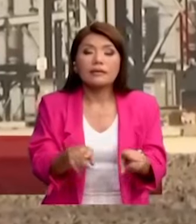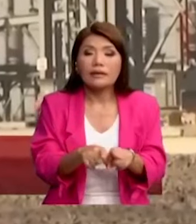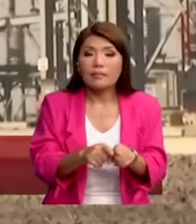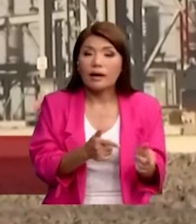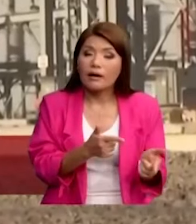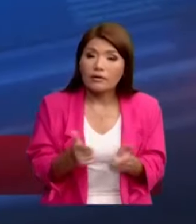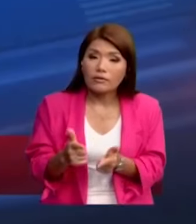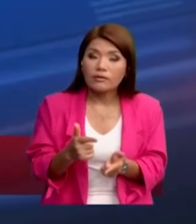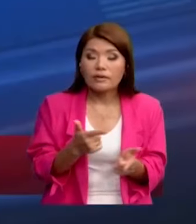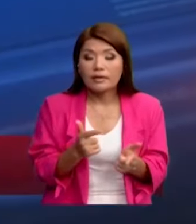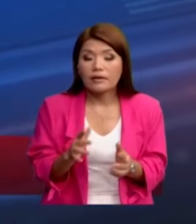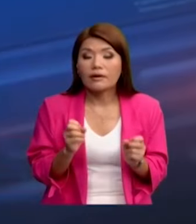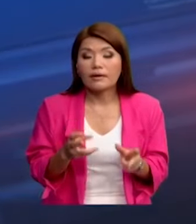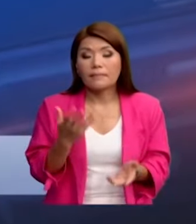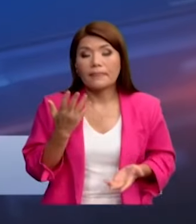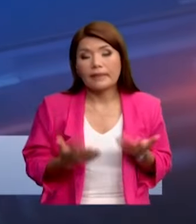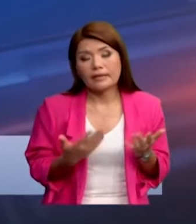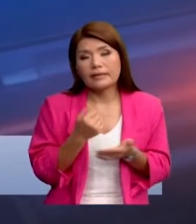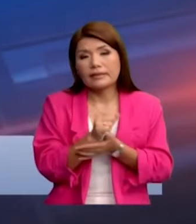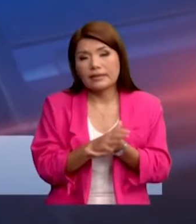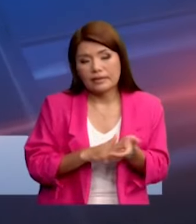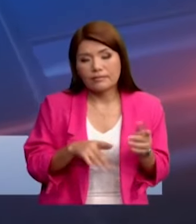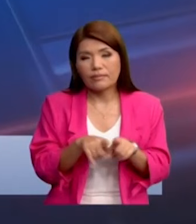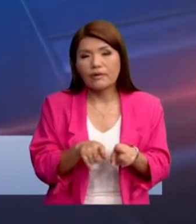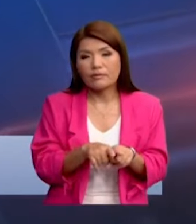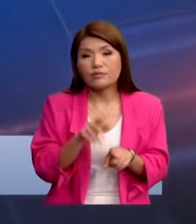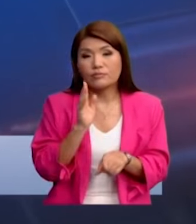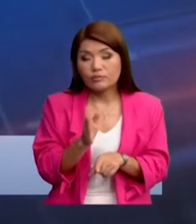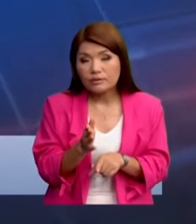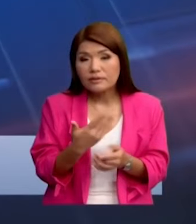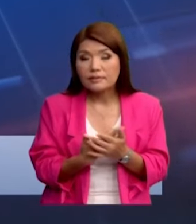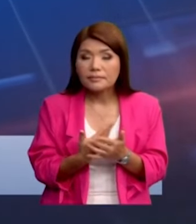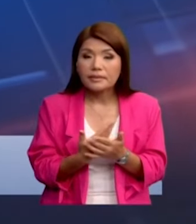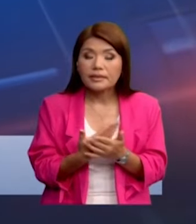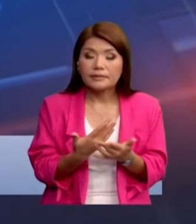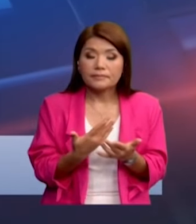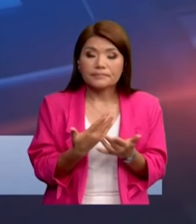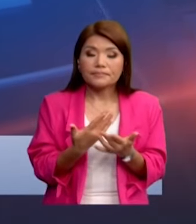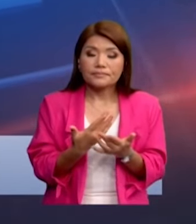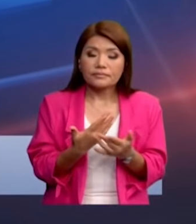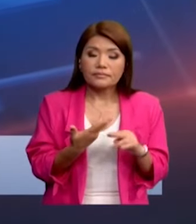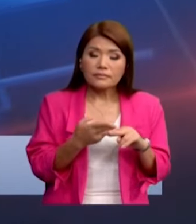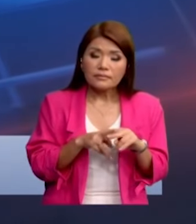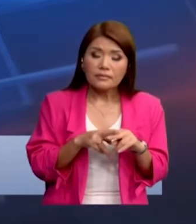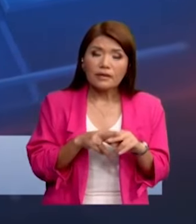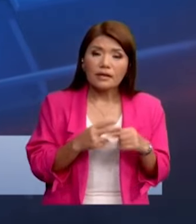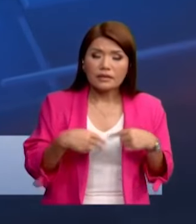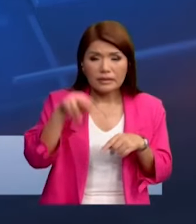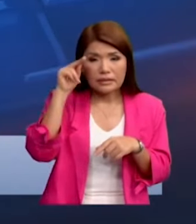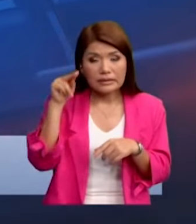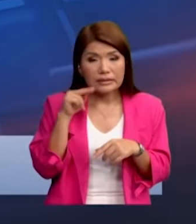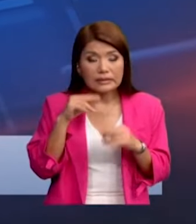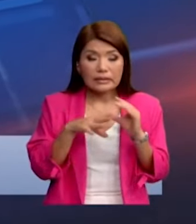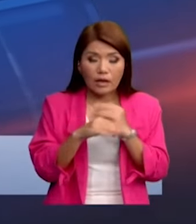деген сұрақ туындайды. Даже если так она продолжится, да, учитывая, насколько агрессивную маркетинговую политику проводят китайские